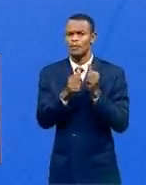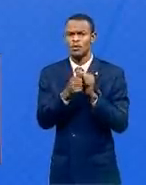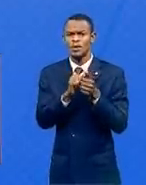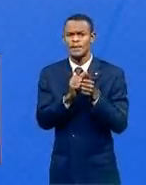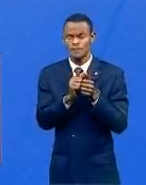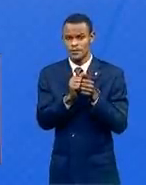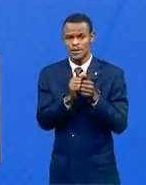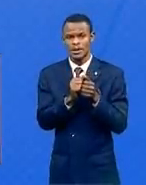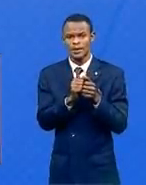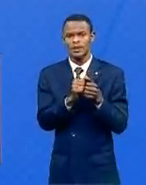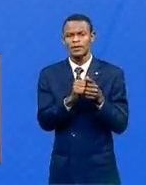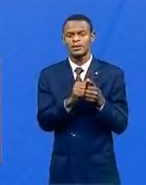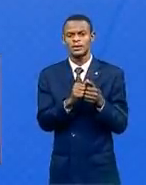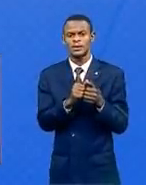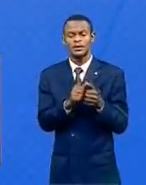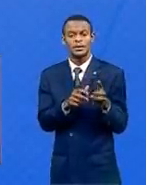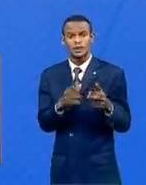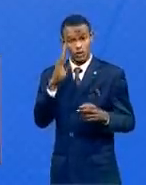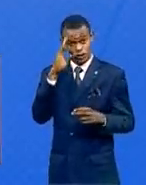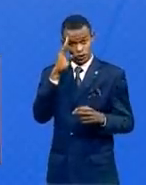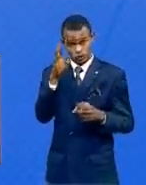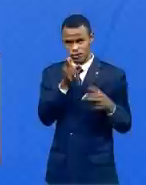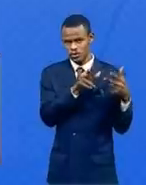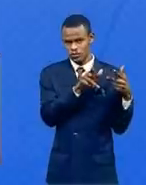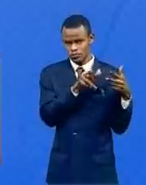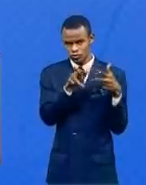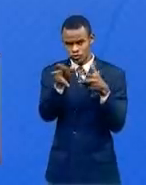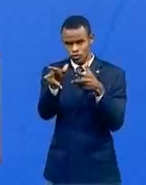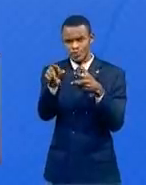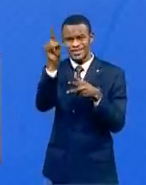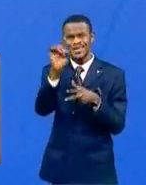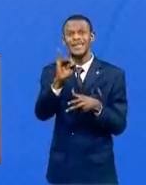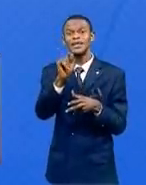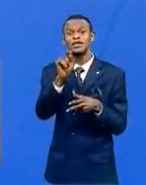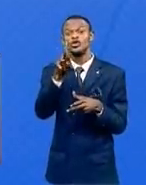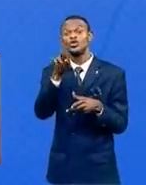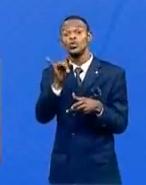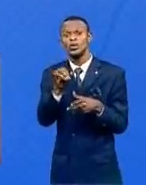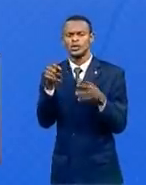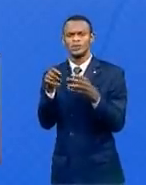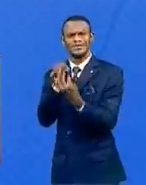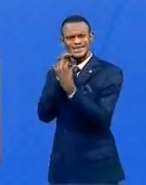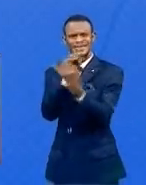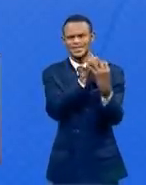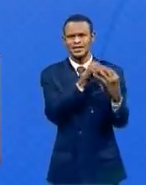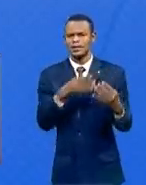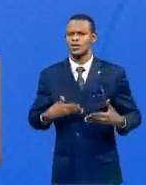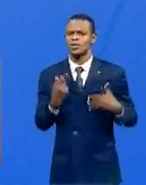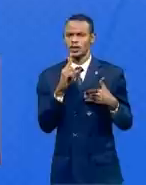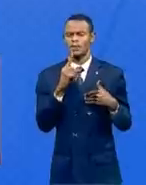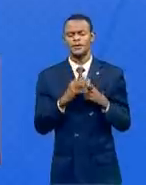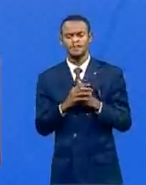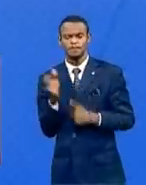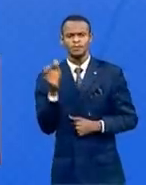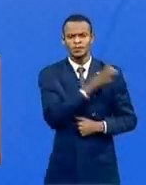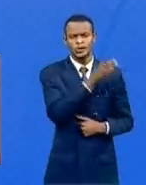reliait les provinces du Nord Kivu et de l'Ituri intervenue il y a quelques jours. Au chapitre 2 du Conseil de ministres